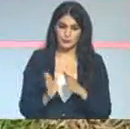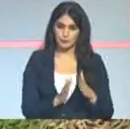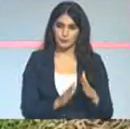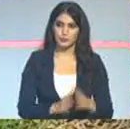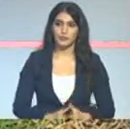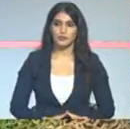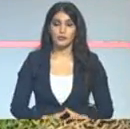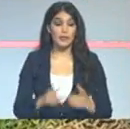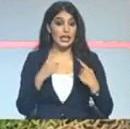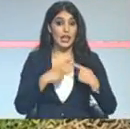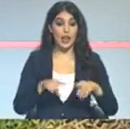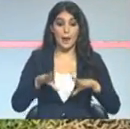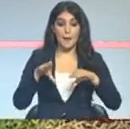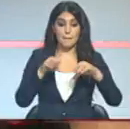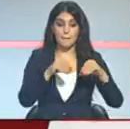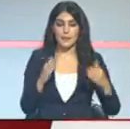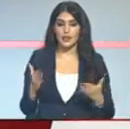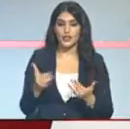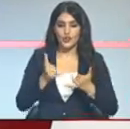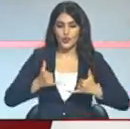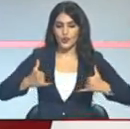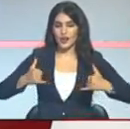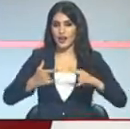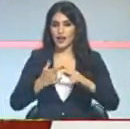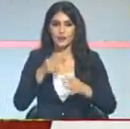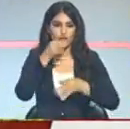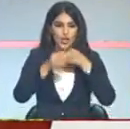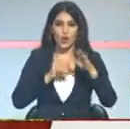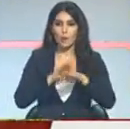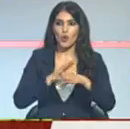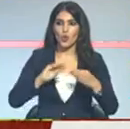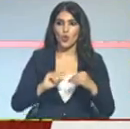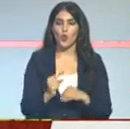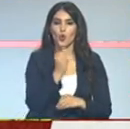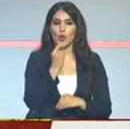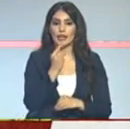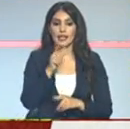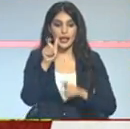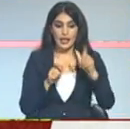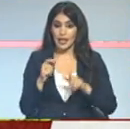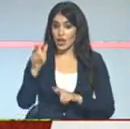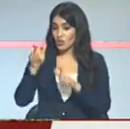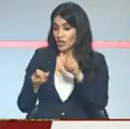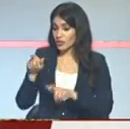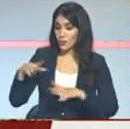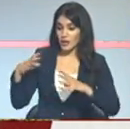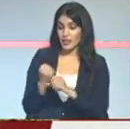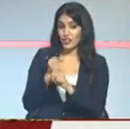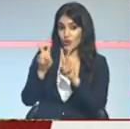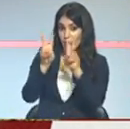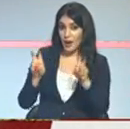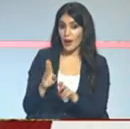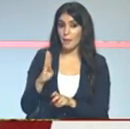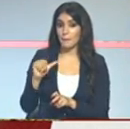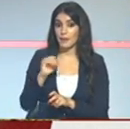فرقتهم الاماكن وجمعهم مواجهتهم ل اشكالين واحد وهم تلاميذها تحصلوا مؤخرا هل